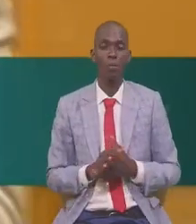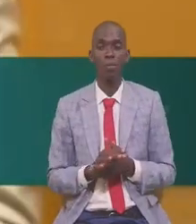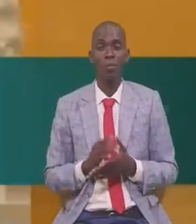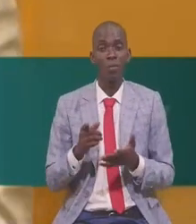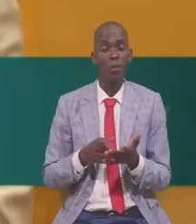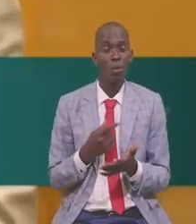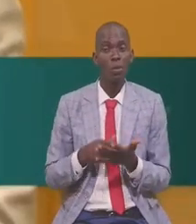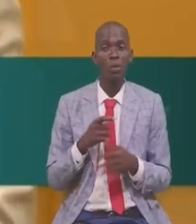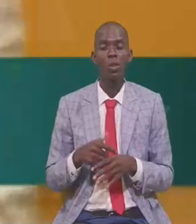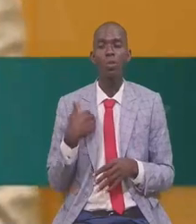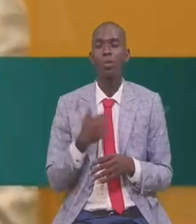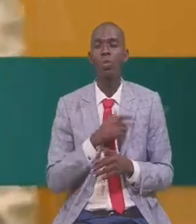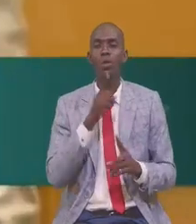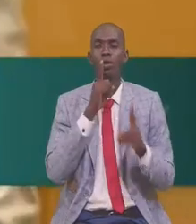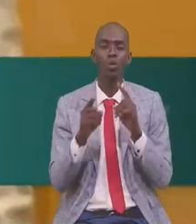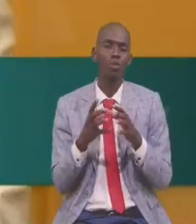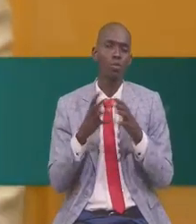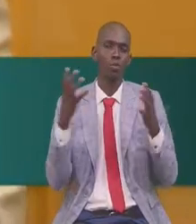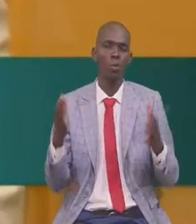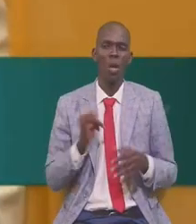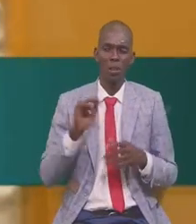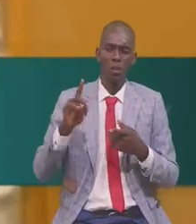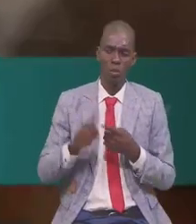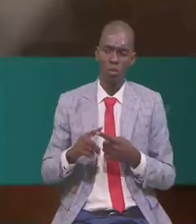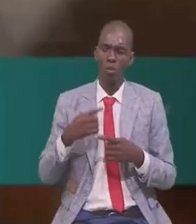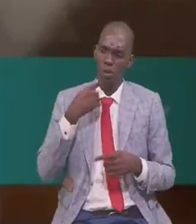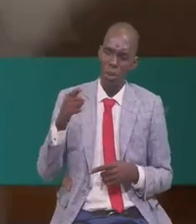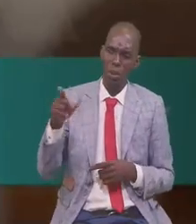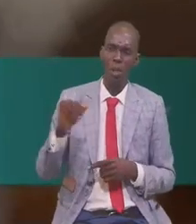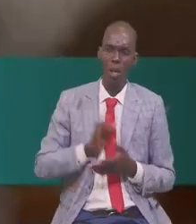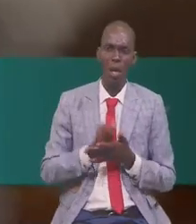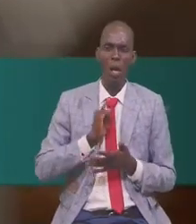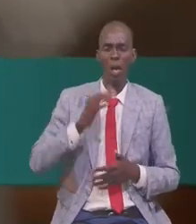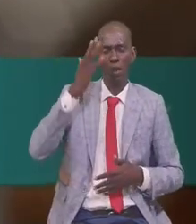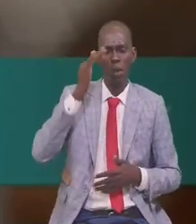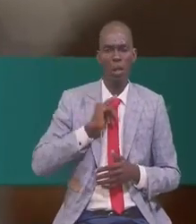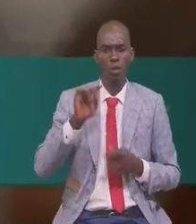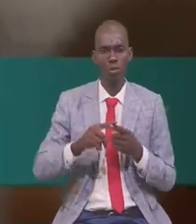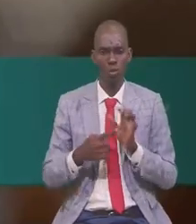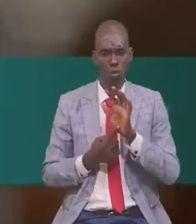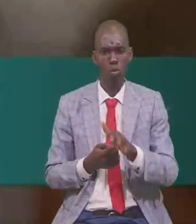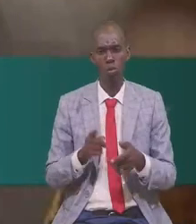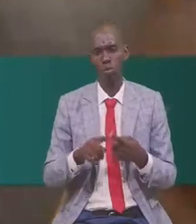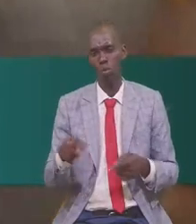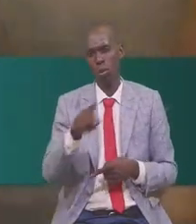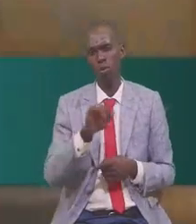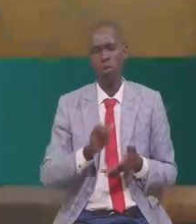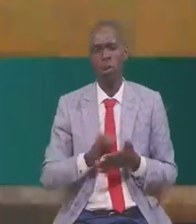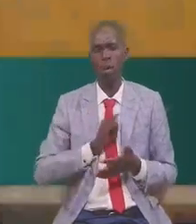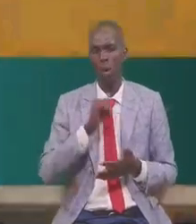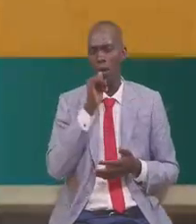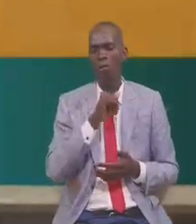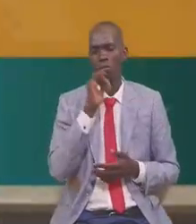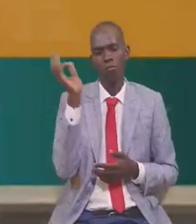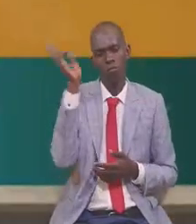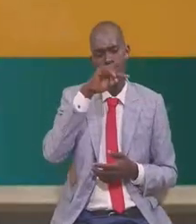Taisez-vous. Parfois, nous parlons beaucoup. Je dois les convaincre que je sais. Oh, je dois les convaincre que je ne suis pas un ignorant. Je